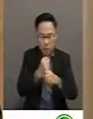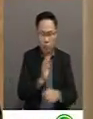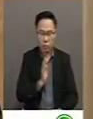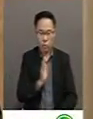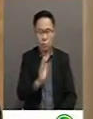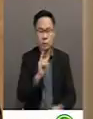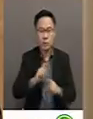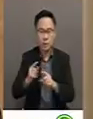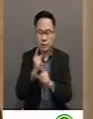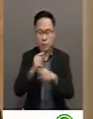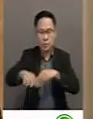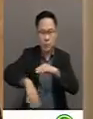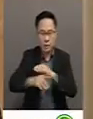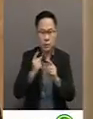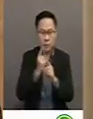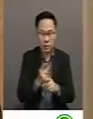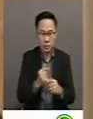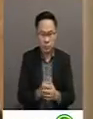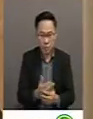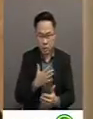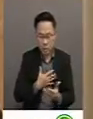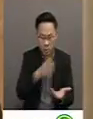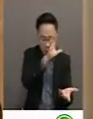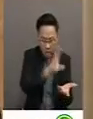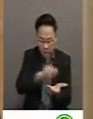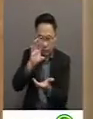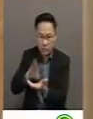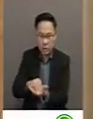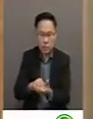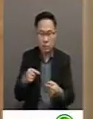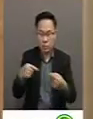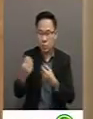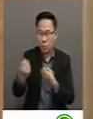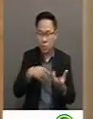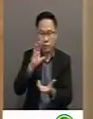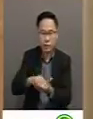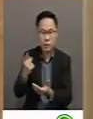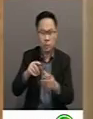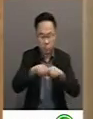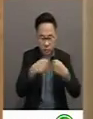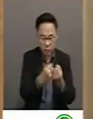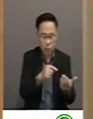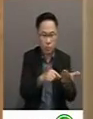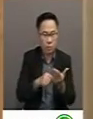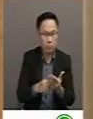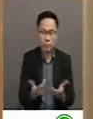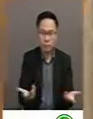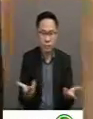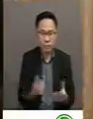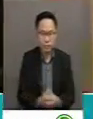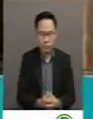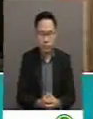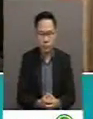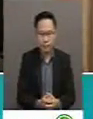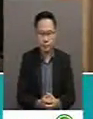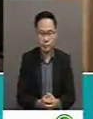ตรงไปตรงมาว่าไปตามหลักฐานครับเพราะทางเราเองเนี่ยเราก็รับทราบจากทางผู้ร้องแต่ทางฝ่ายเดียวอยู่เรายังไม่เห็นรายละเอียดในชั้น